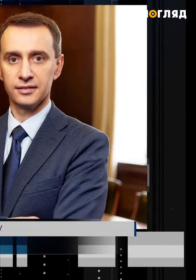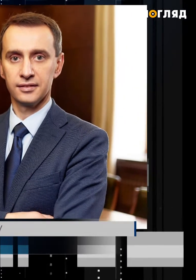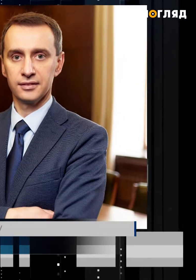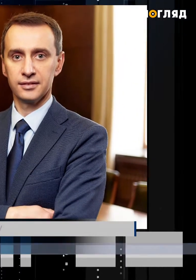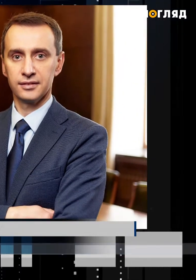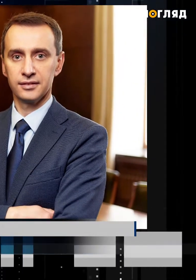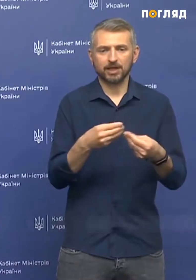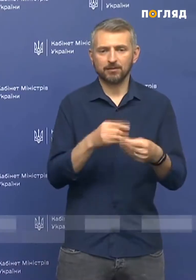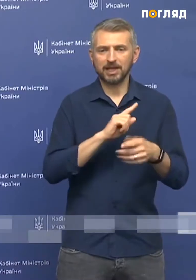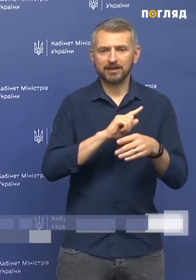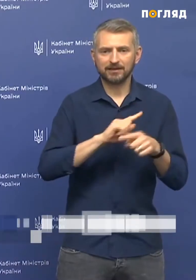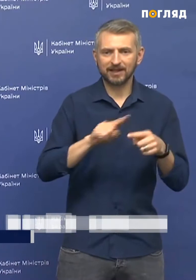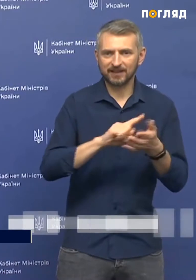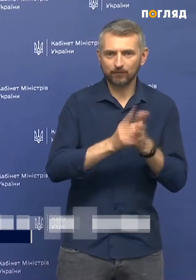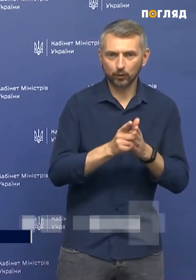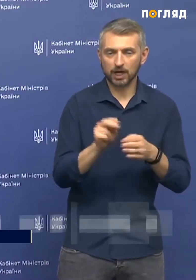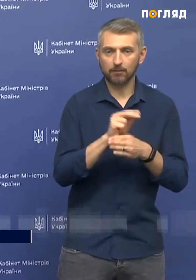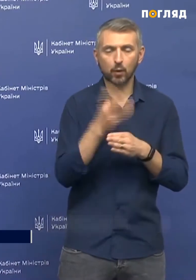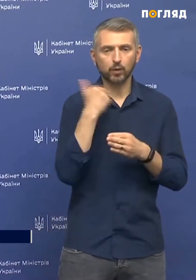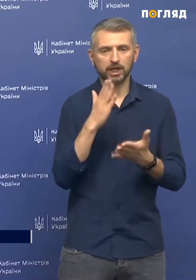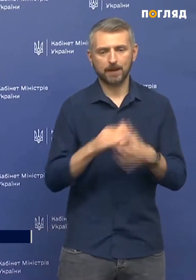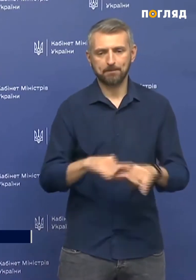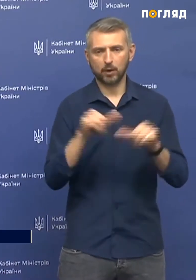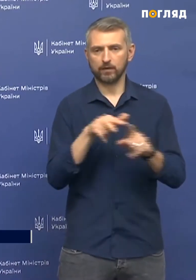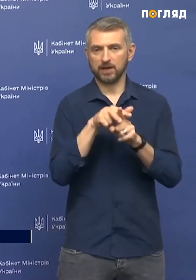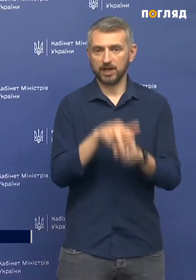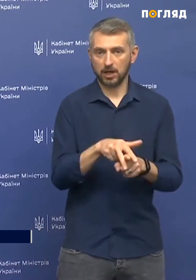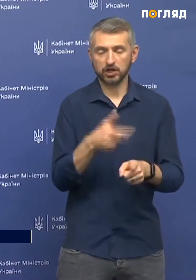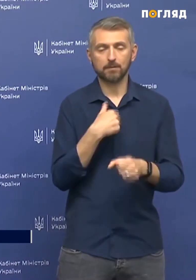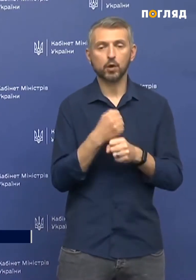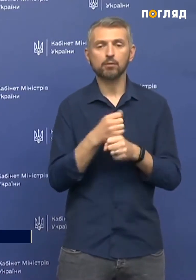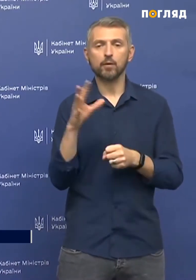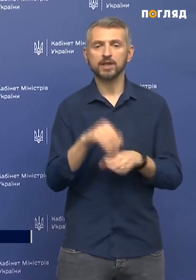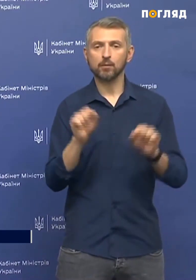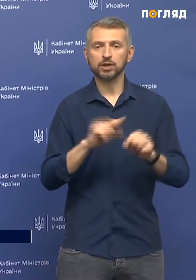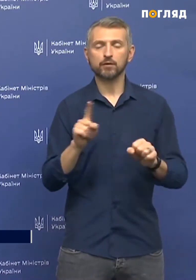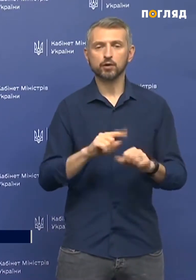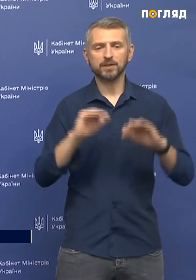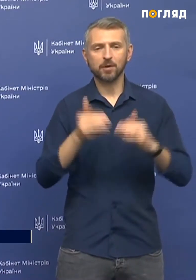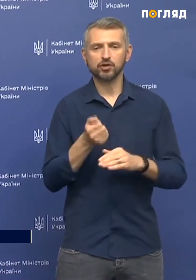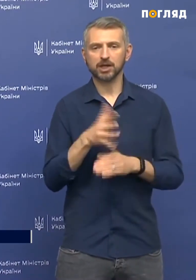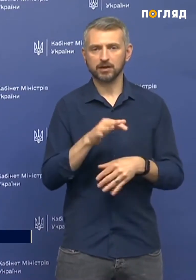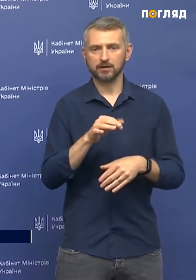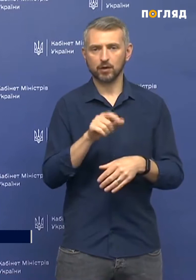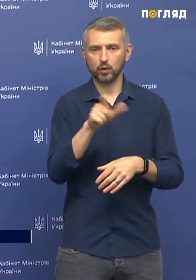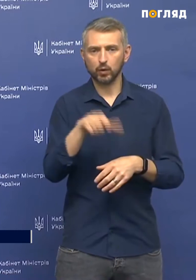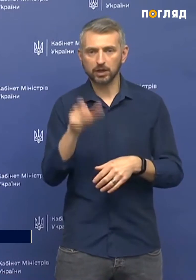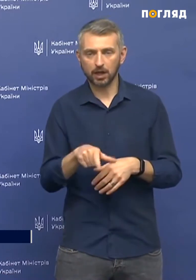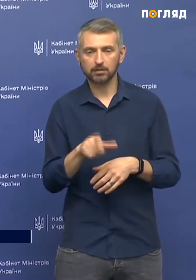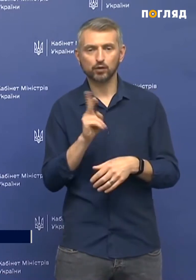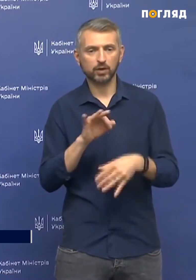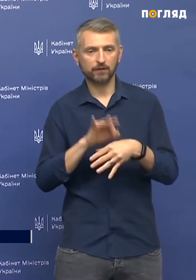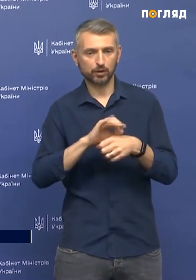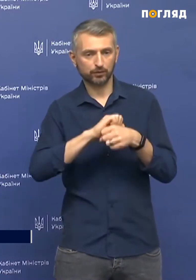здоров'я Віктор Ляшко. Ми робимо все можливе для того, щоб зменшити кількість людей, які захворіють на коронавірусну хворобу, навіть при